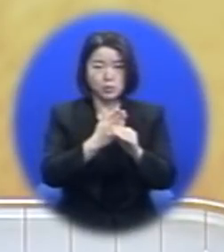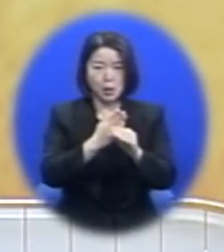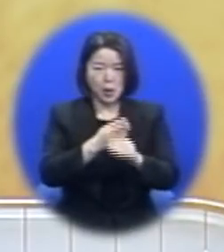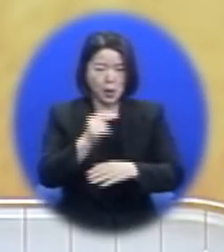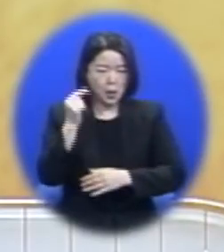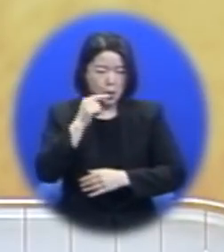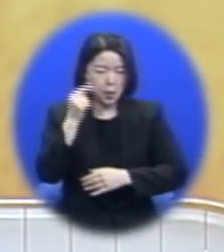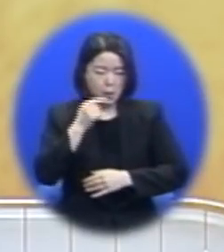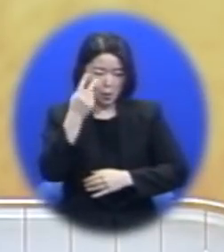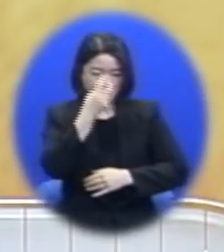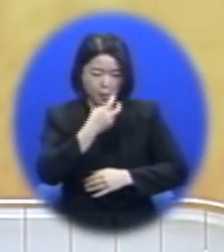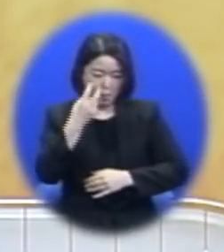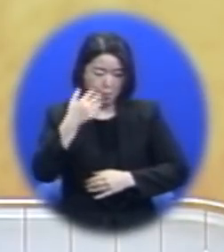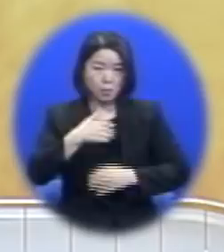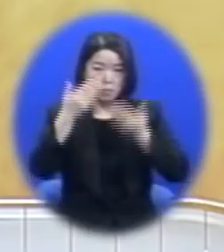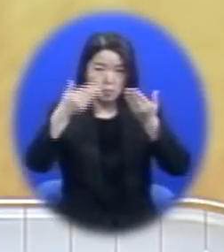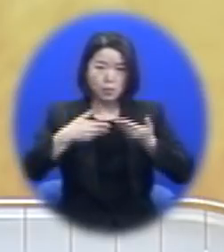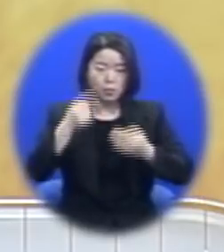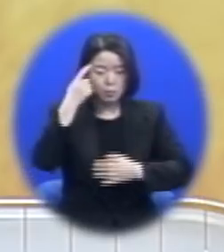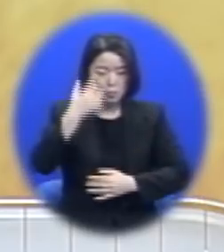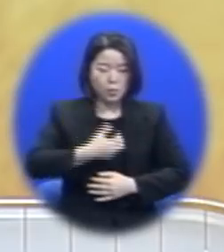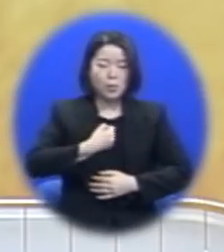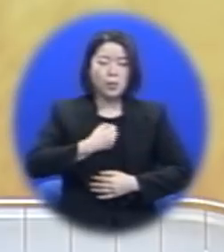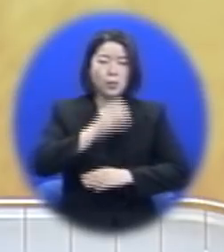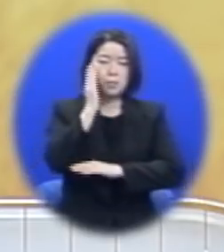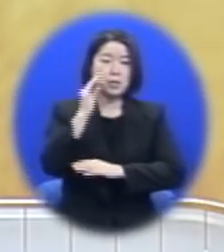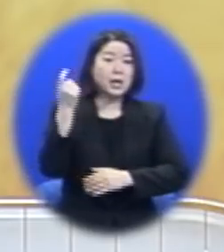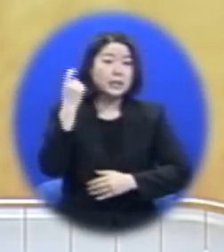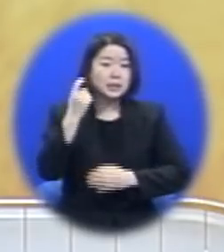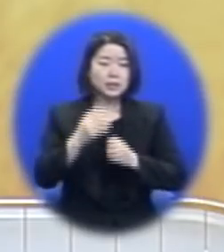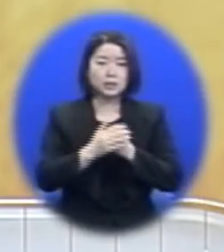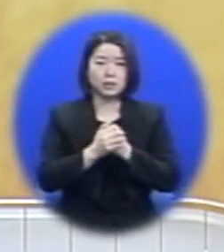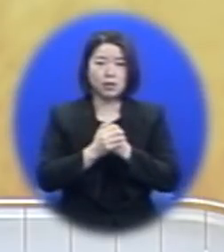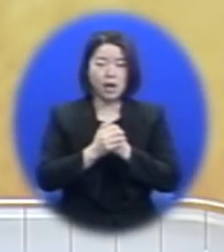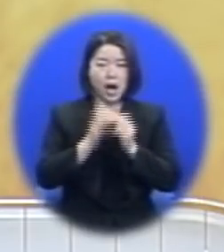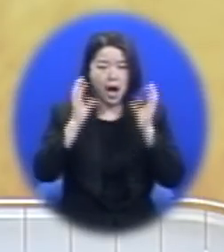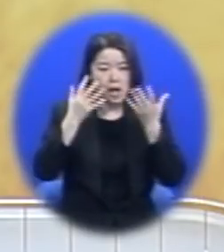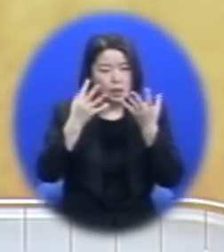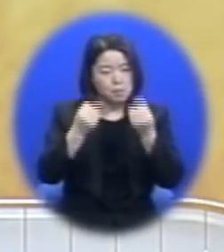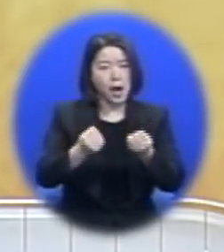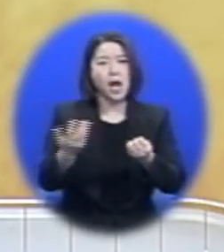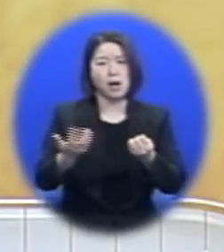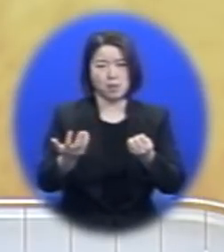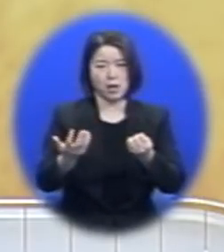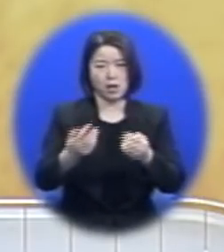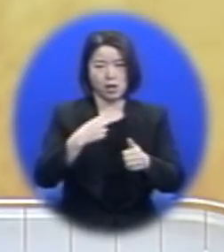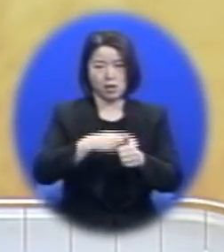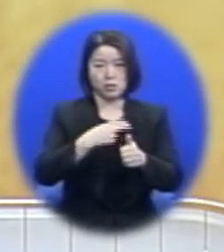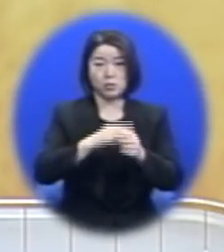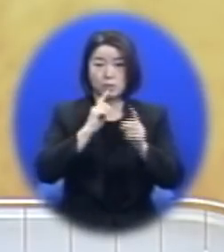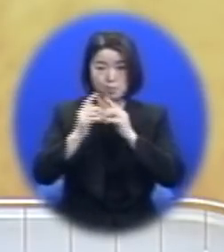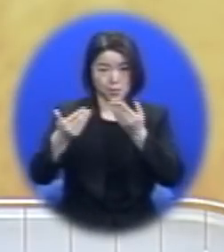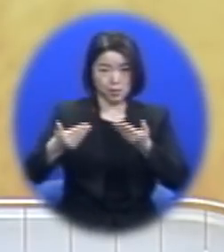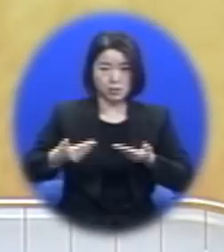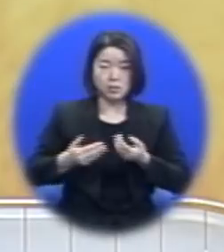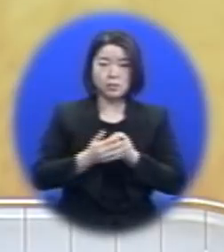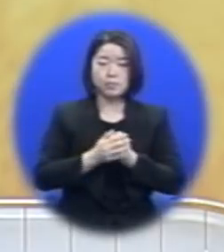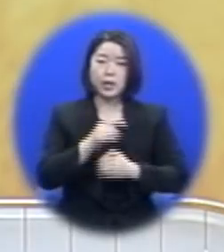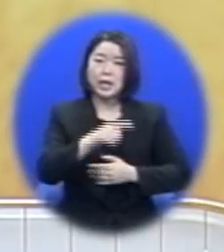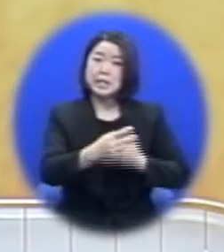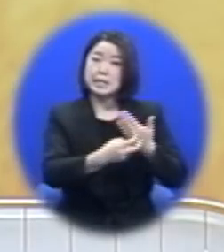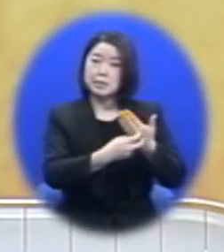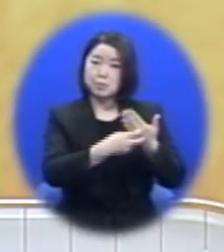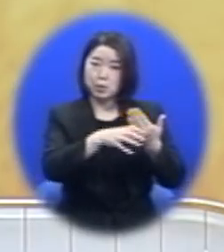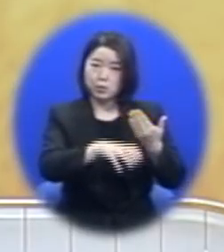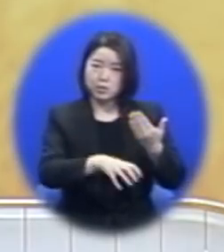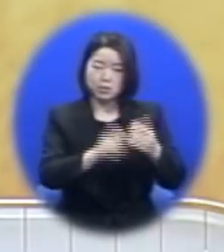검사를 하고 충격적인 얘기를 들었습니다. 아이가 많이 아픈 것 같다는 선생님의 말씀. 이 병원에서는